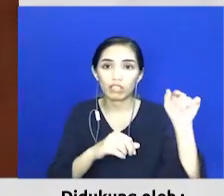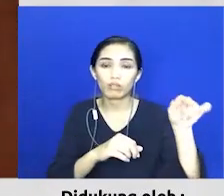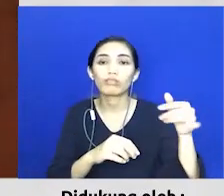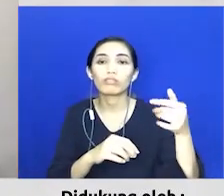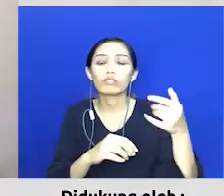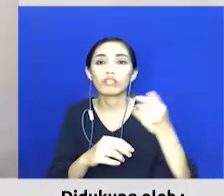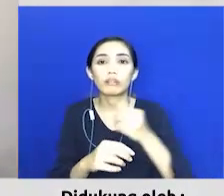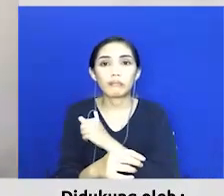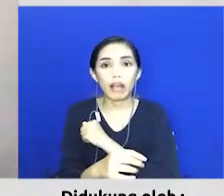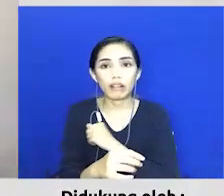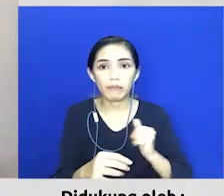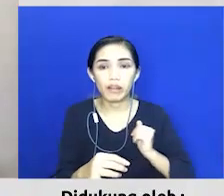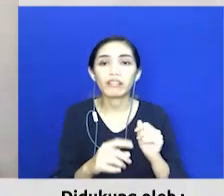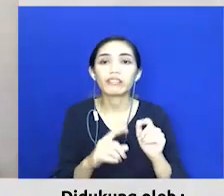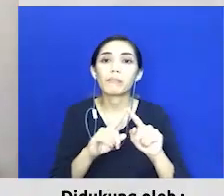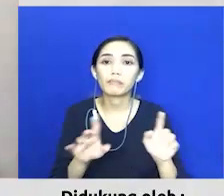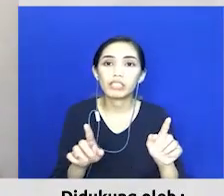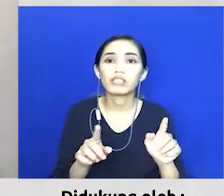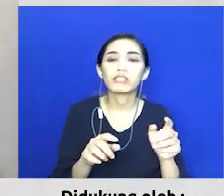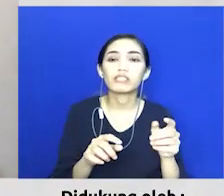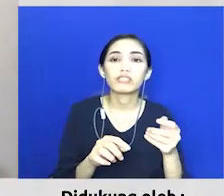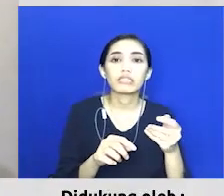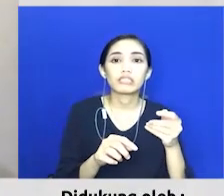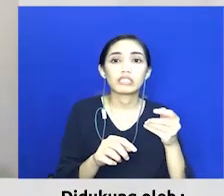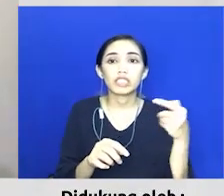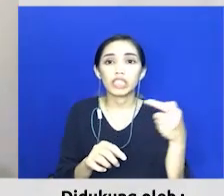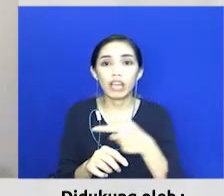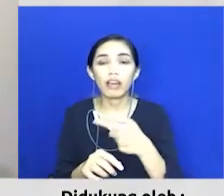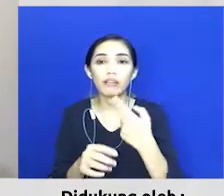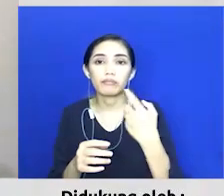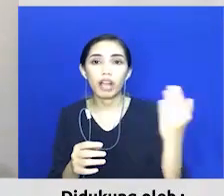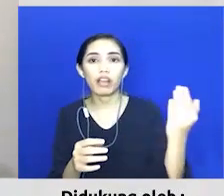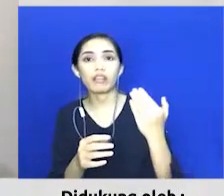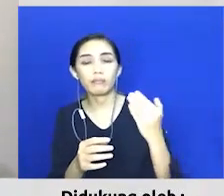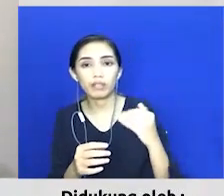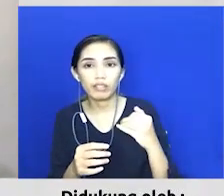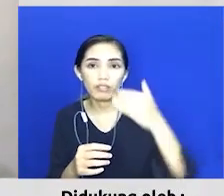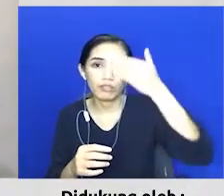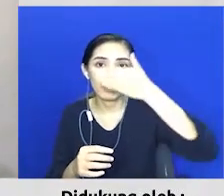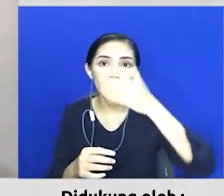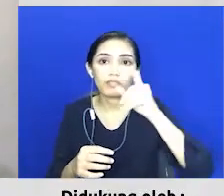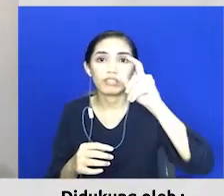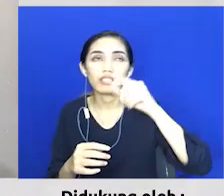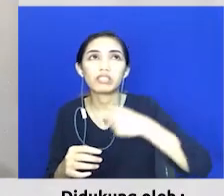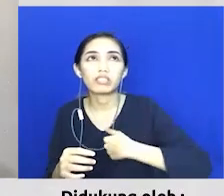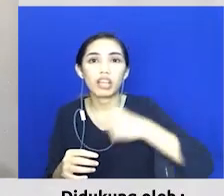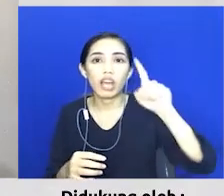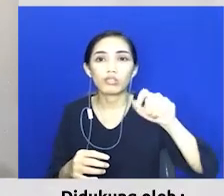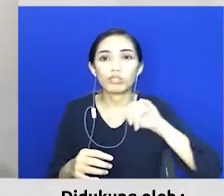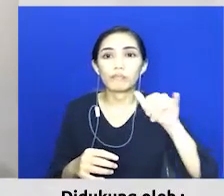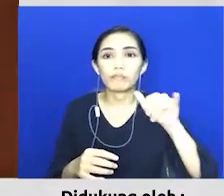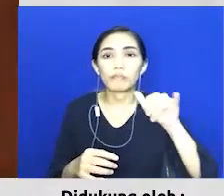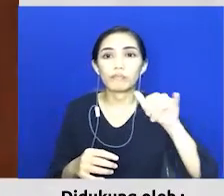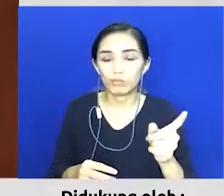beragama begitu, tetapi dia menghadapi saya film, saya harus begini, ya.